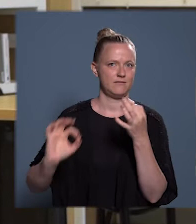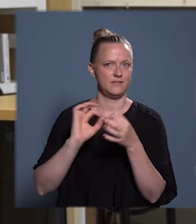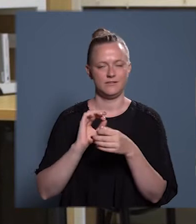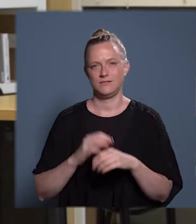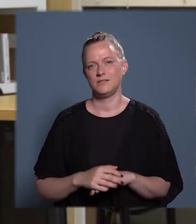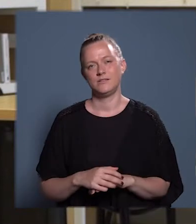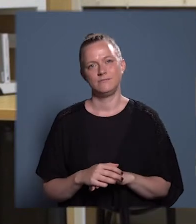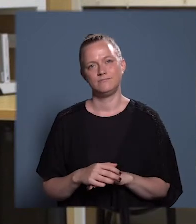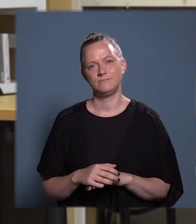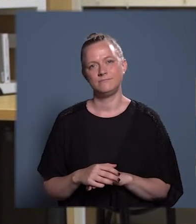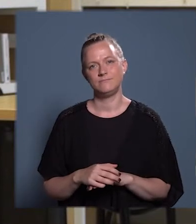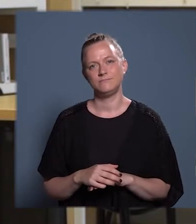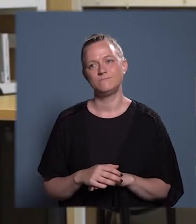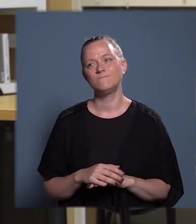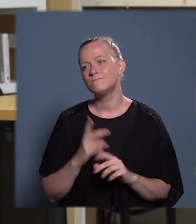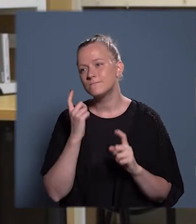lehet szerintem